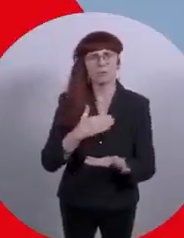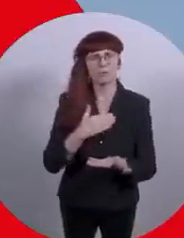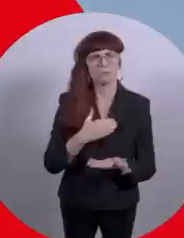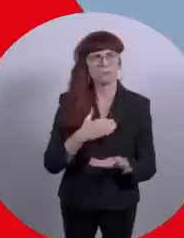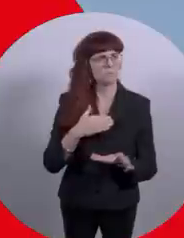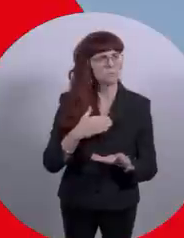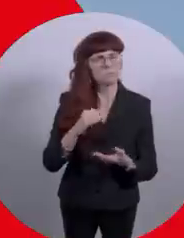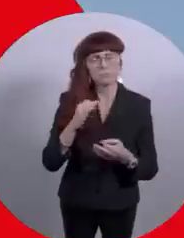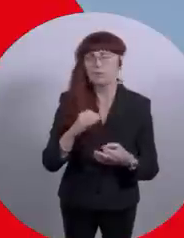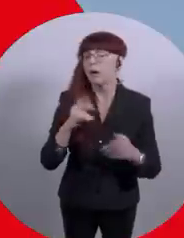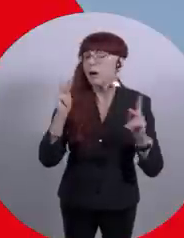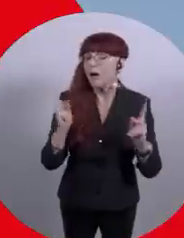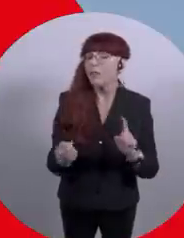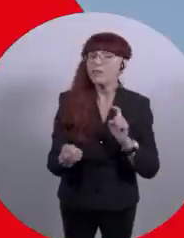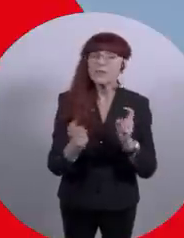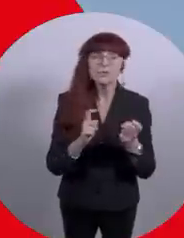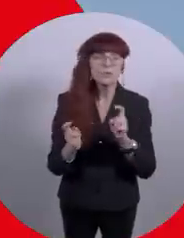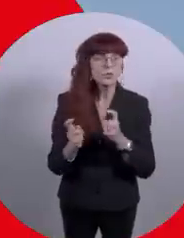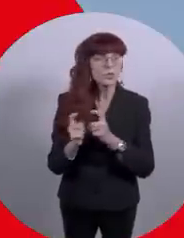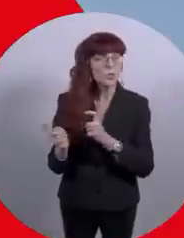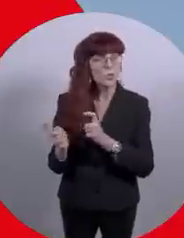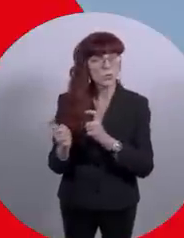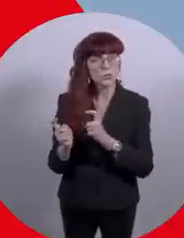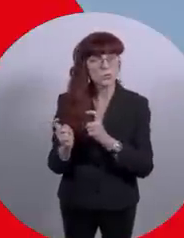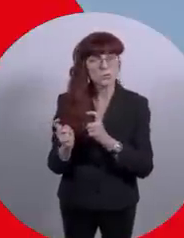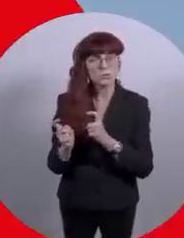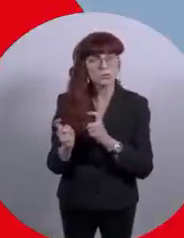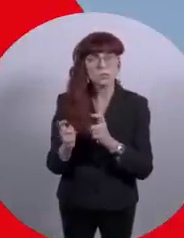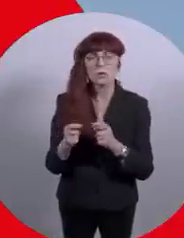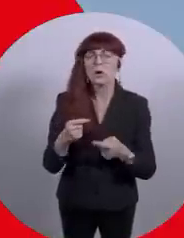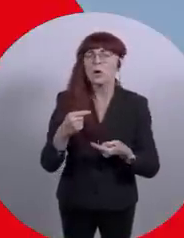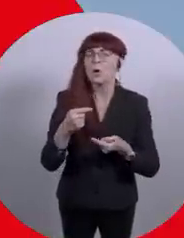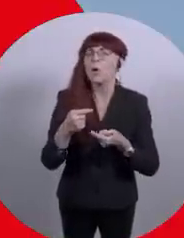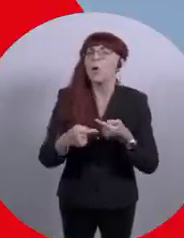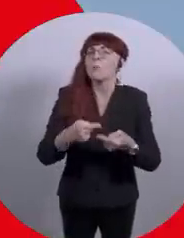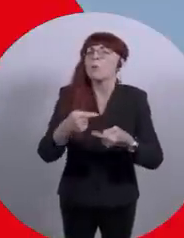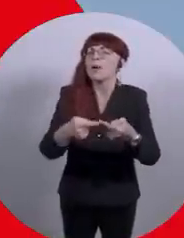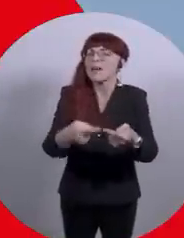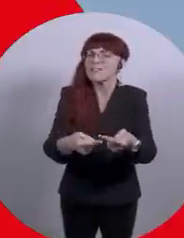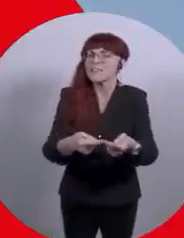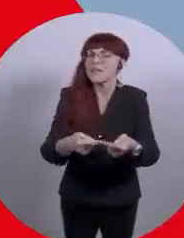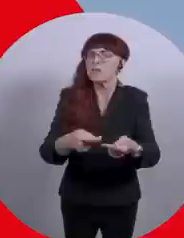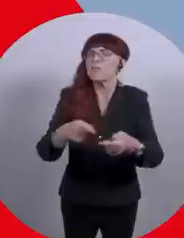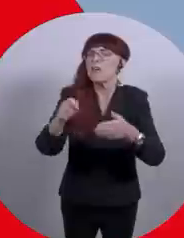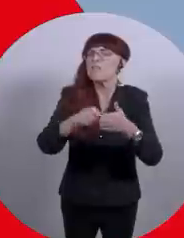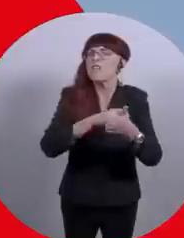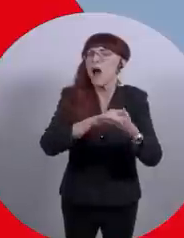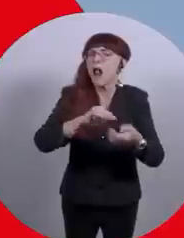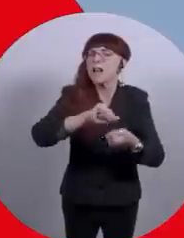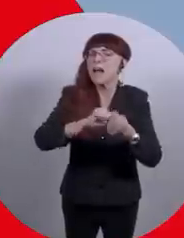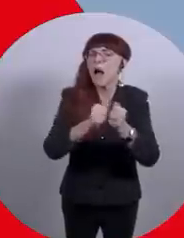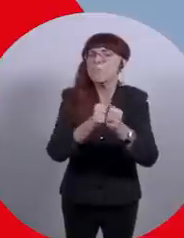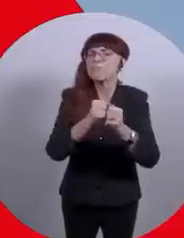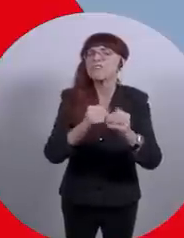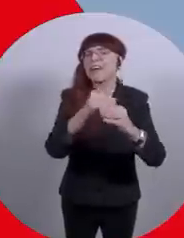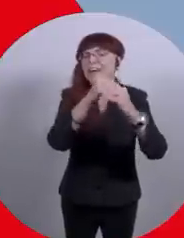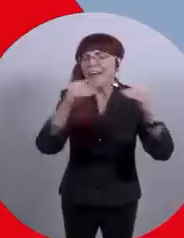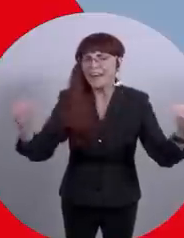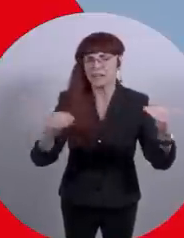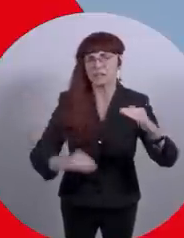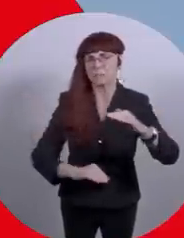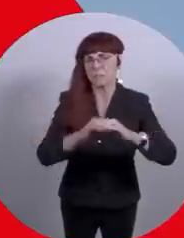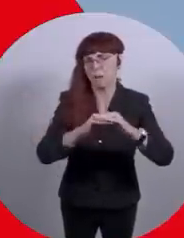können darüber diskutieren auch eine sehr sehr progressive wahlkampfobergrenze zu definieren auch gesetzlich zu definieren